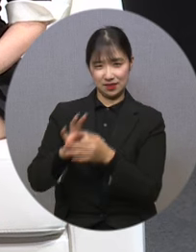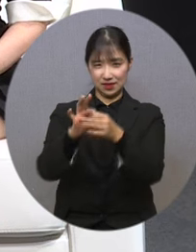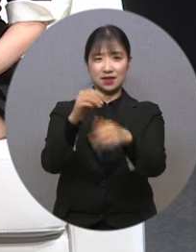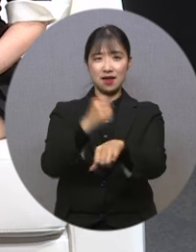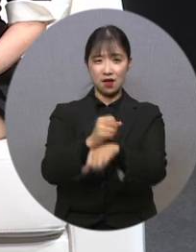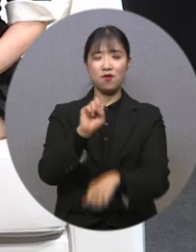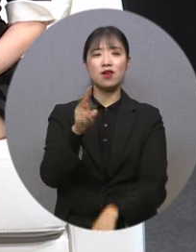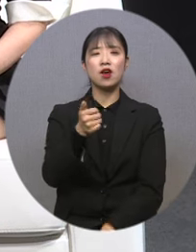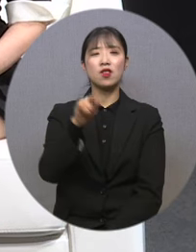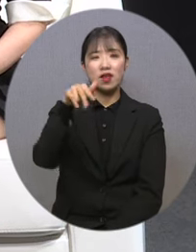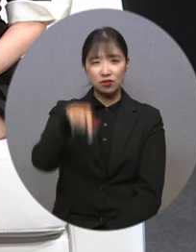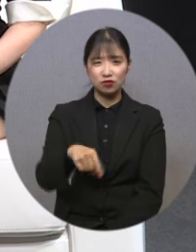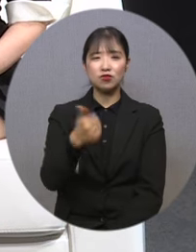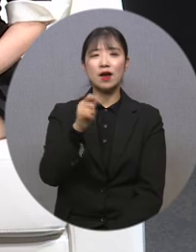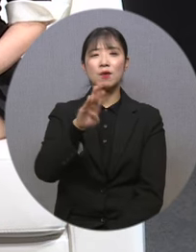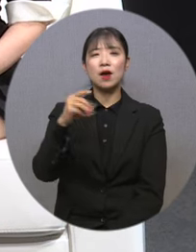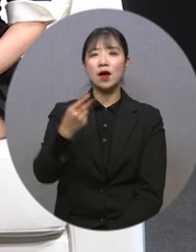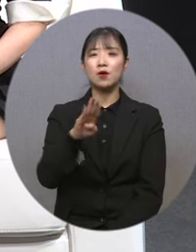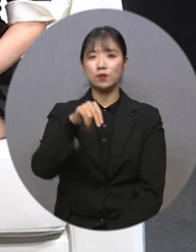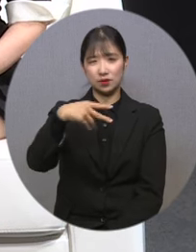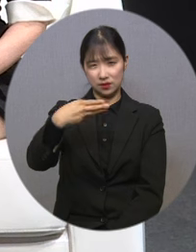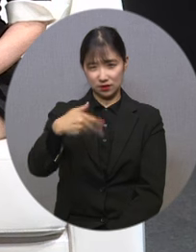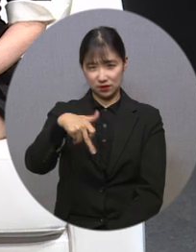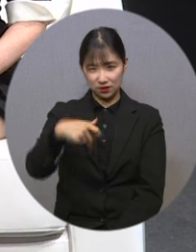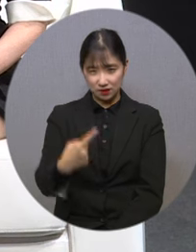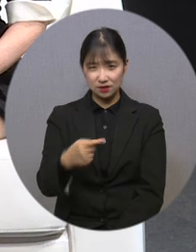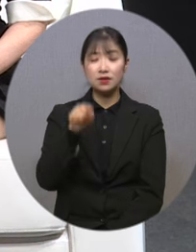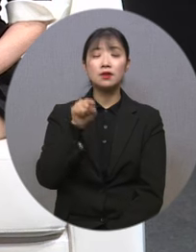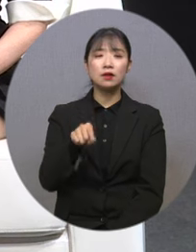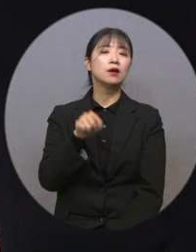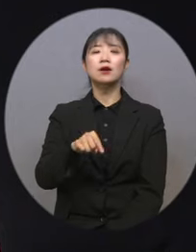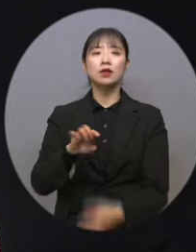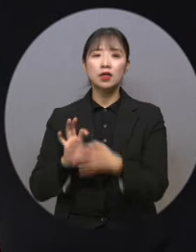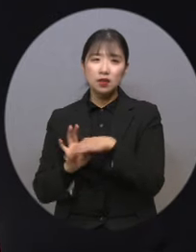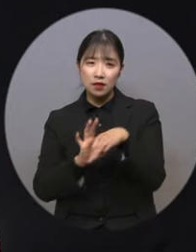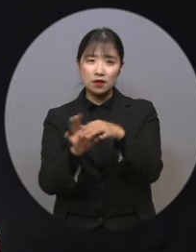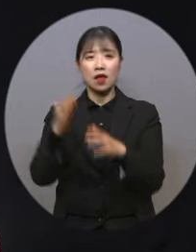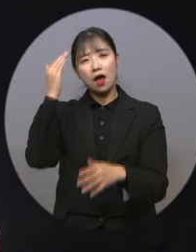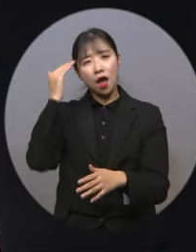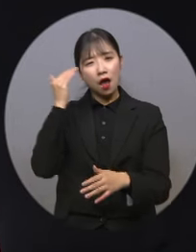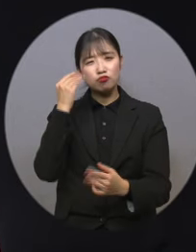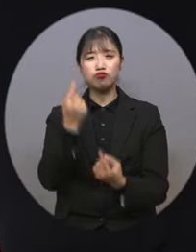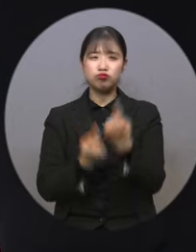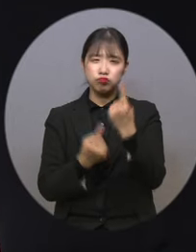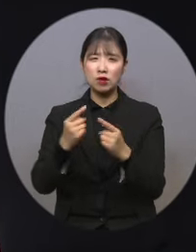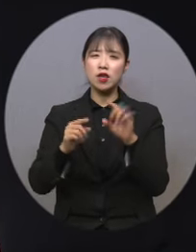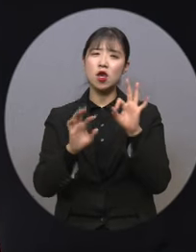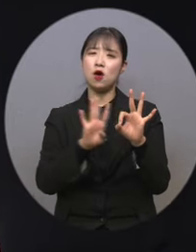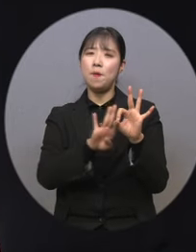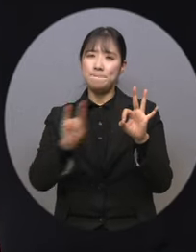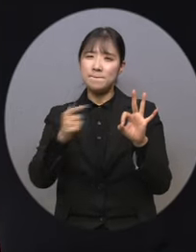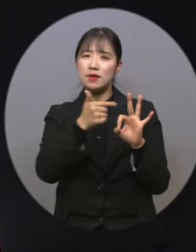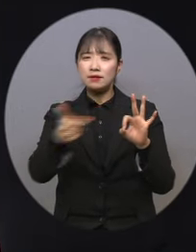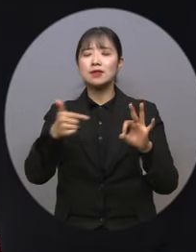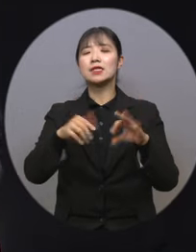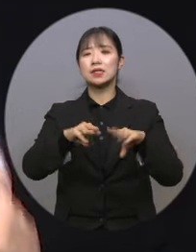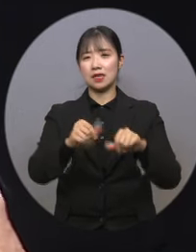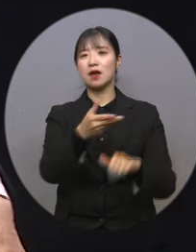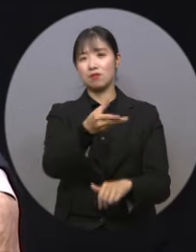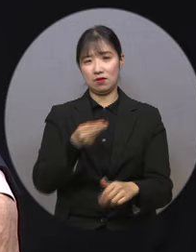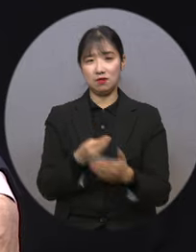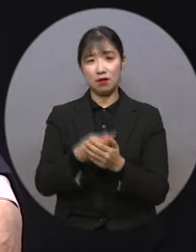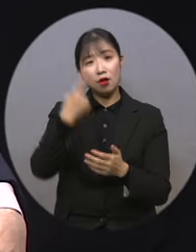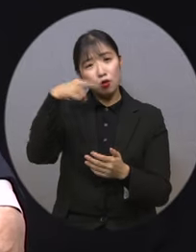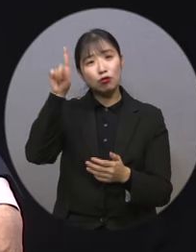저 연해주 하버보스크, 어? 거기 자루미노. 그 연해주 일대 우리나라보다 한 10배 큰 땅을 빌려요.